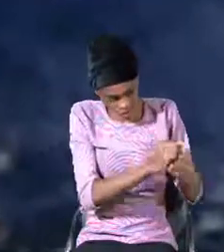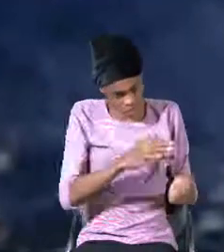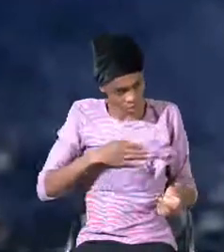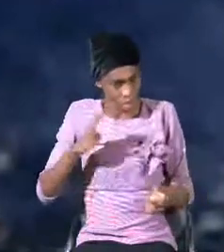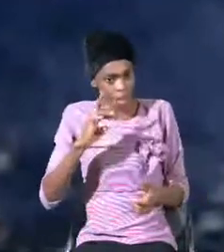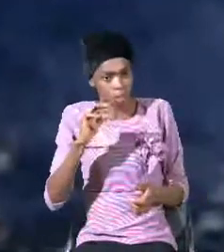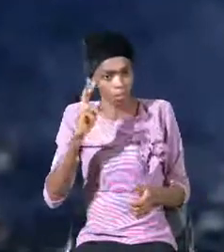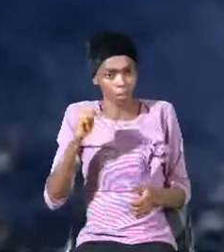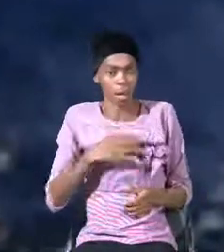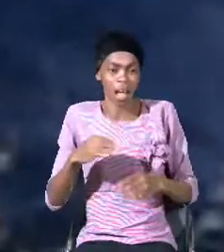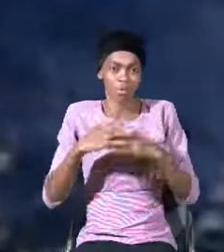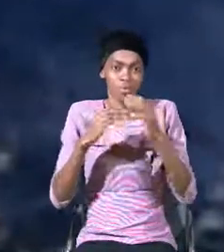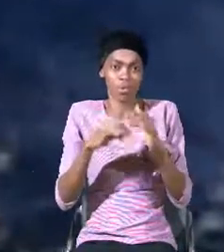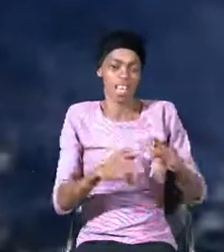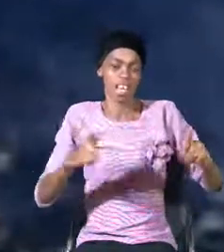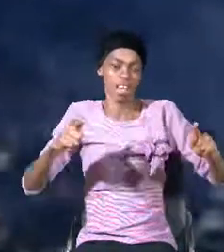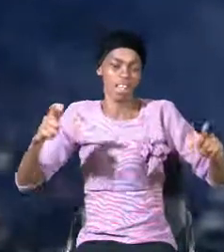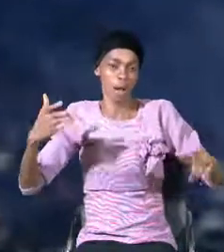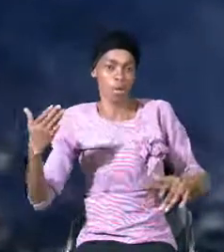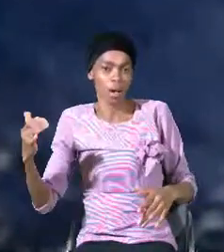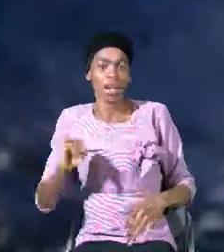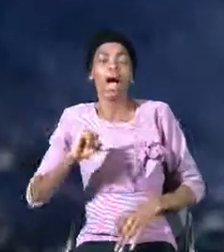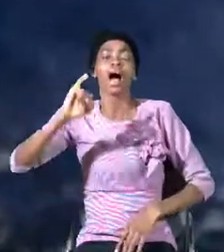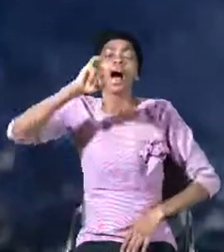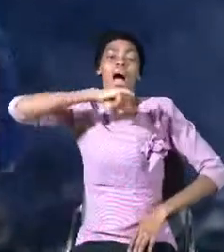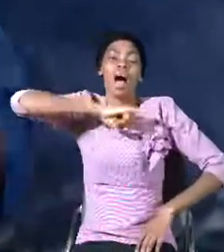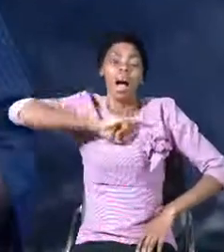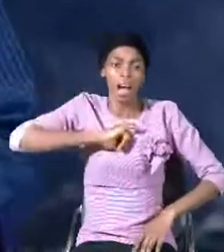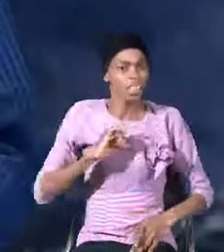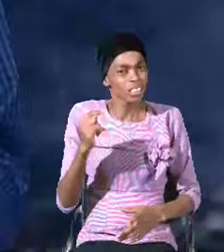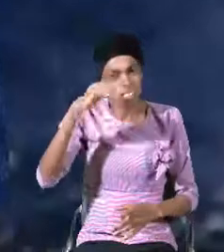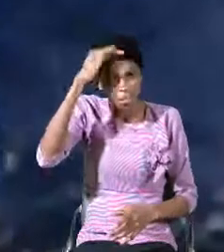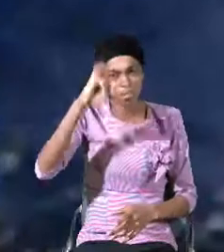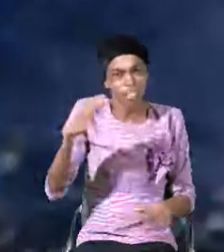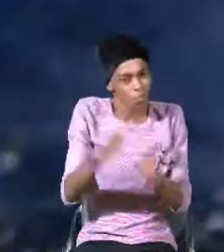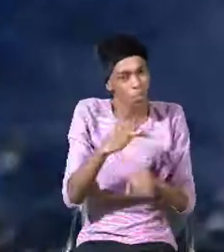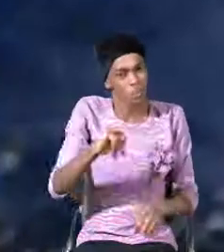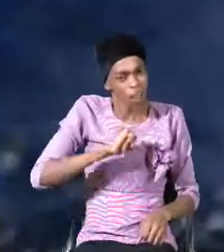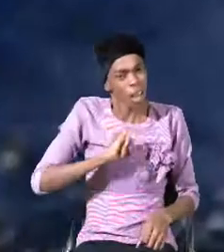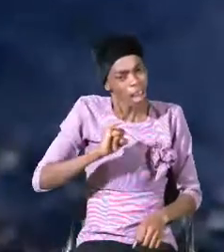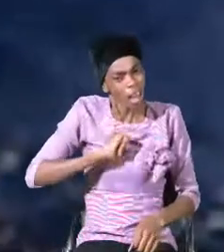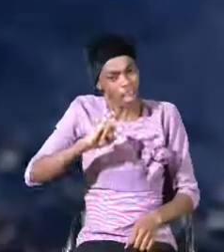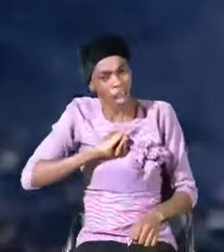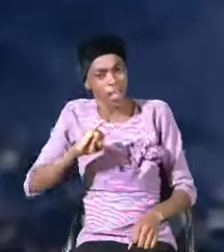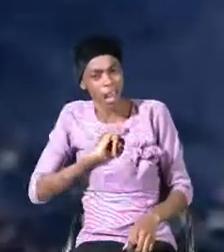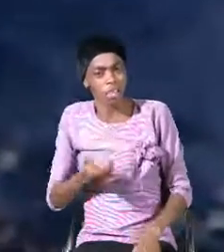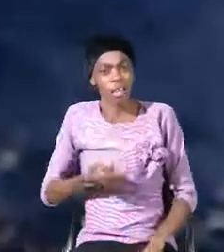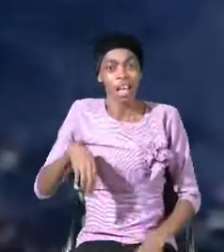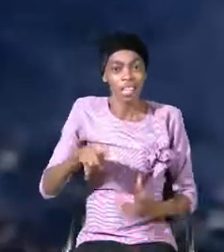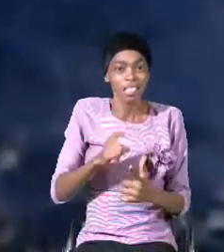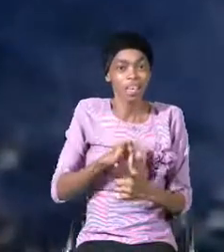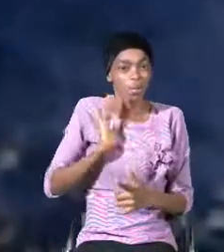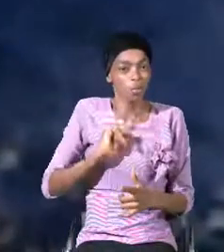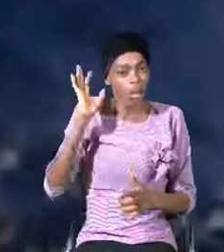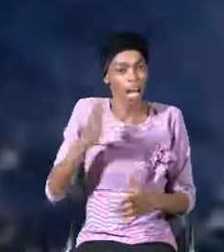Voici, dit-il, ce que je ferai. J'abattrai mes grenets. Voyez, j'en bâtirai de plus grand. J'y amasserai